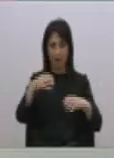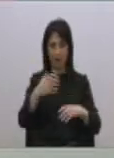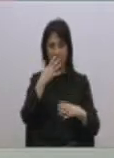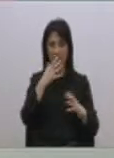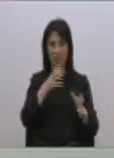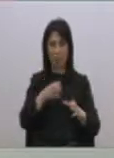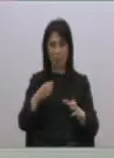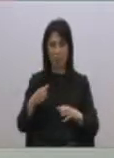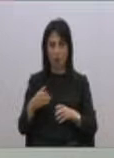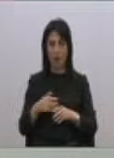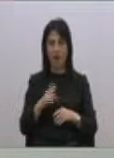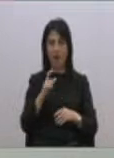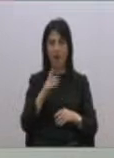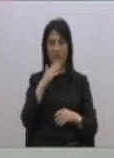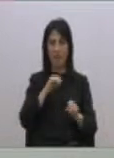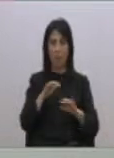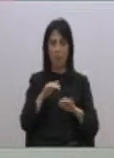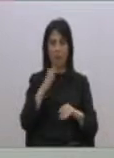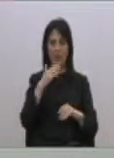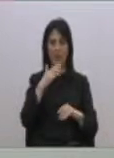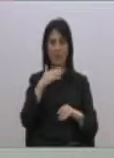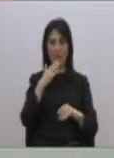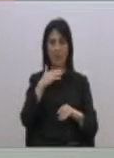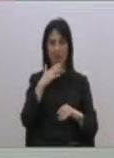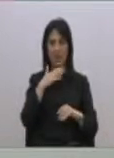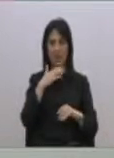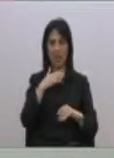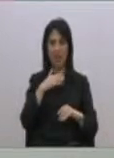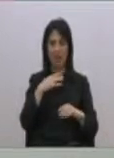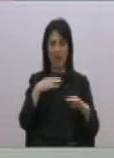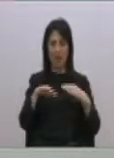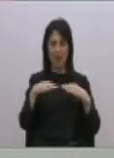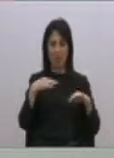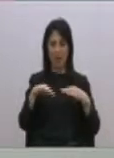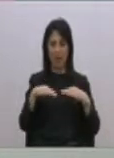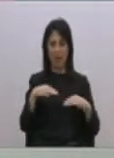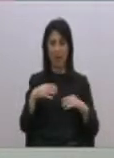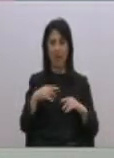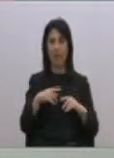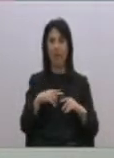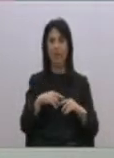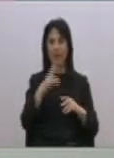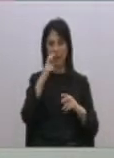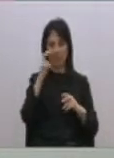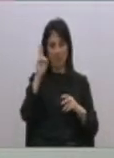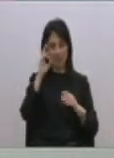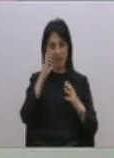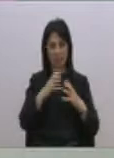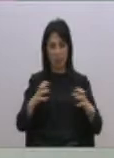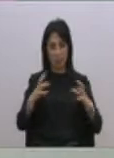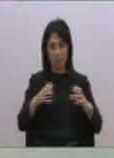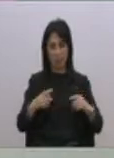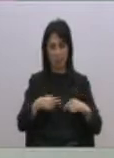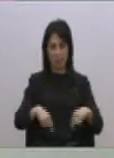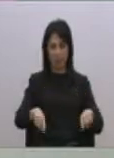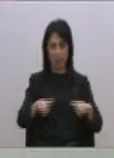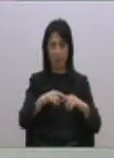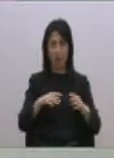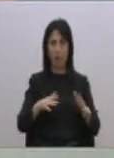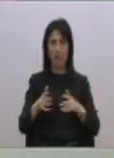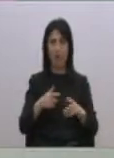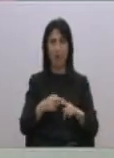gomorageba, E tsqalmorageba, tsqalanje tsqal arnire arineba, saniagre da sadrenaje sistemebis marto